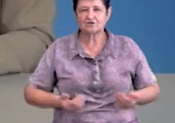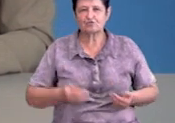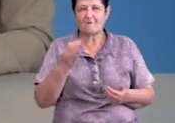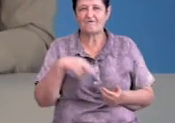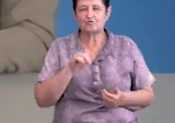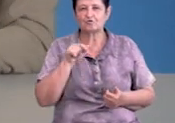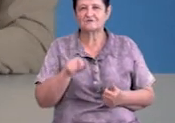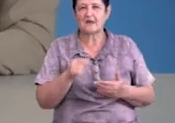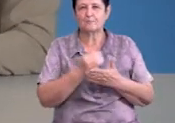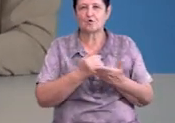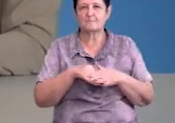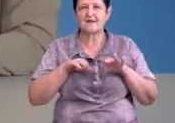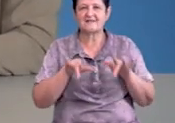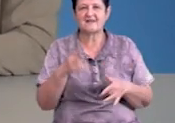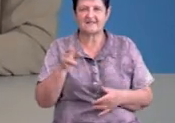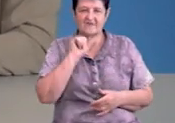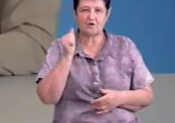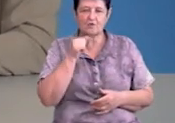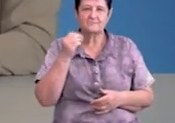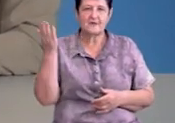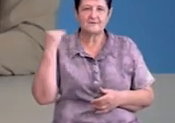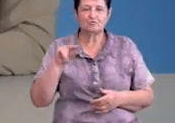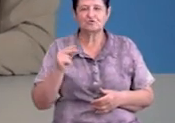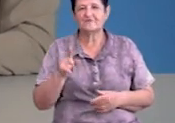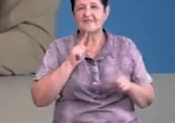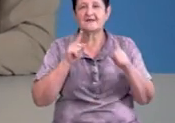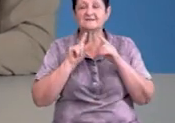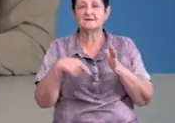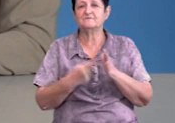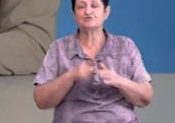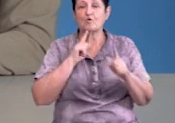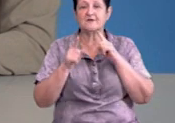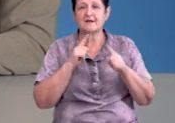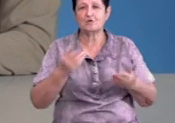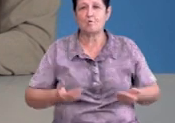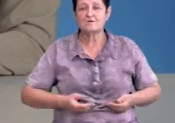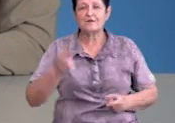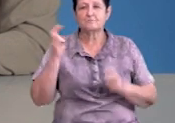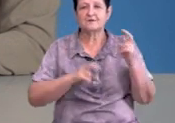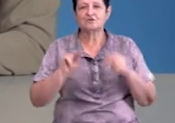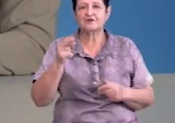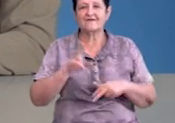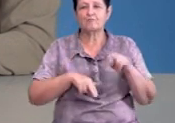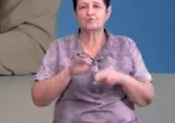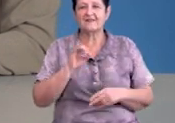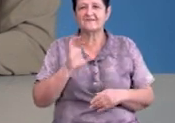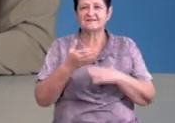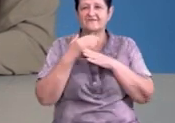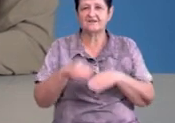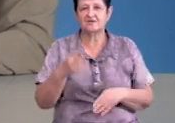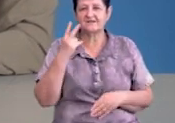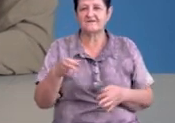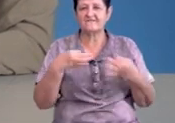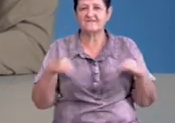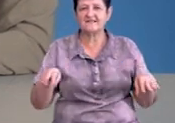Ця програма діє 2 роки. Минулого четверга на сесії міськради комунальному підприємству «Чернівбудінвест» виділили 2 вільні